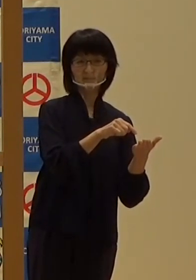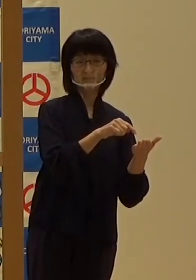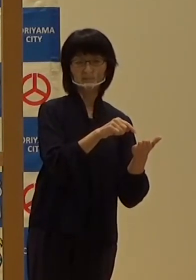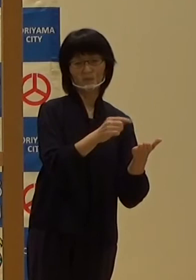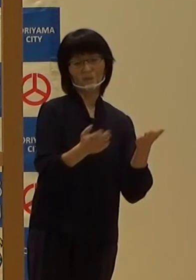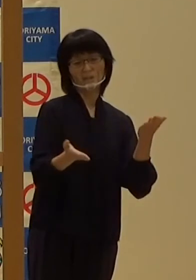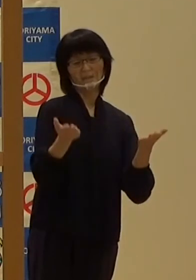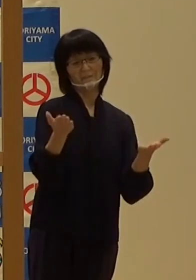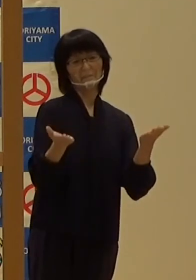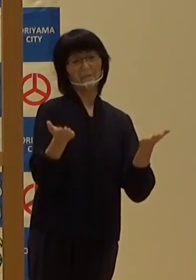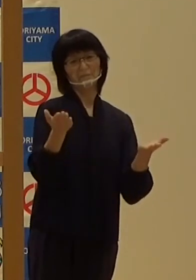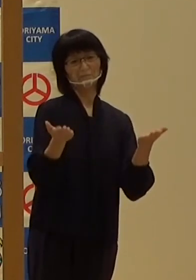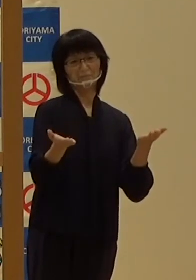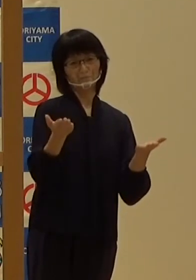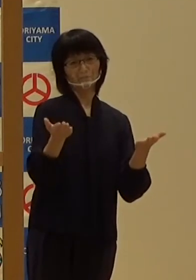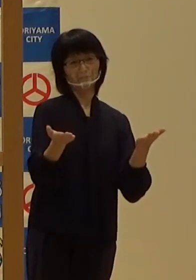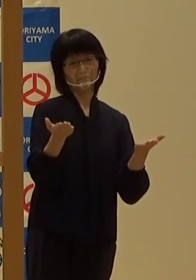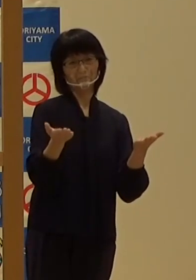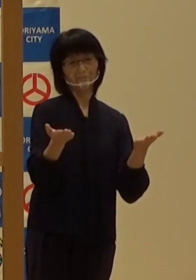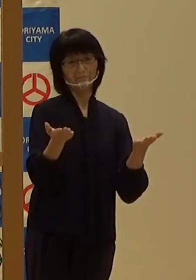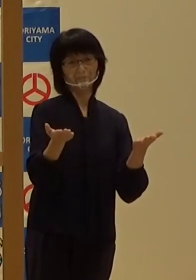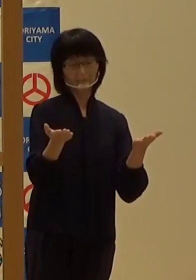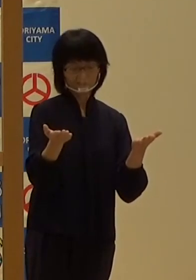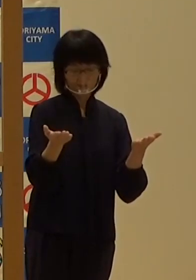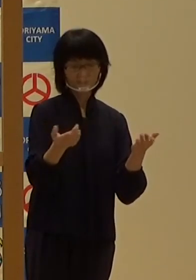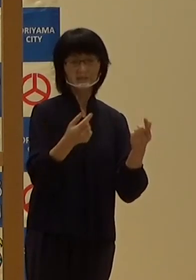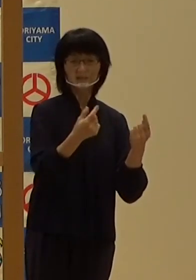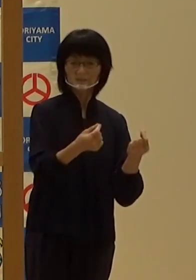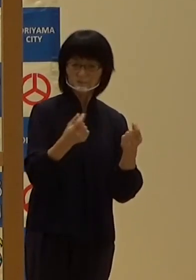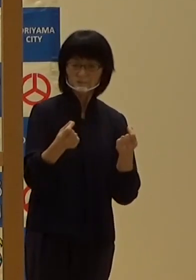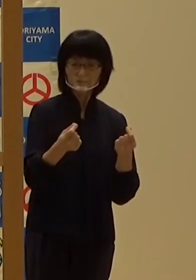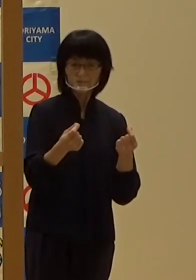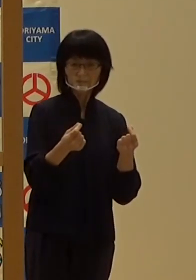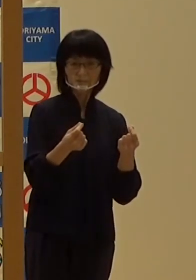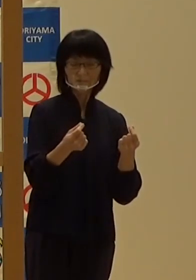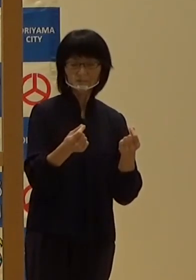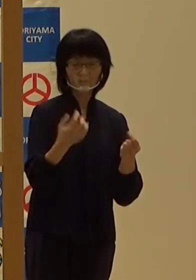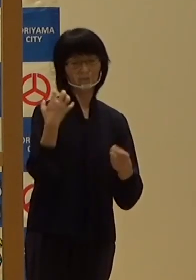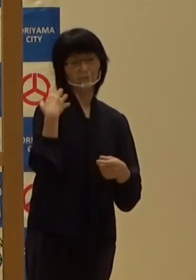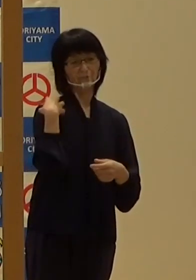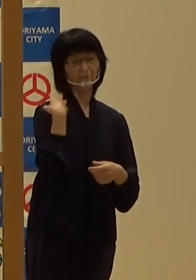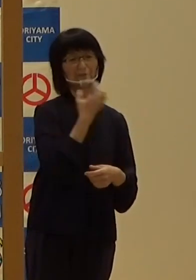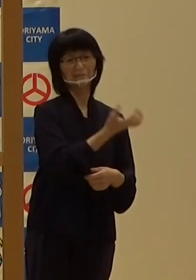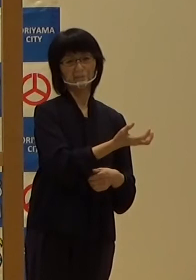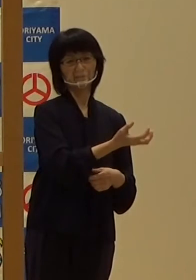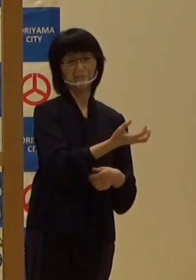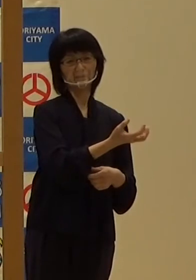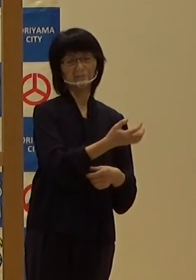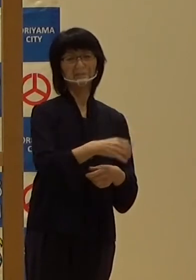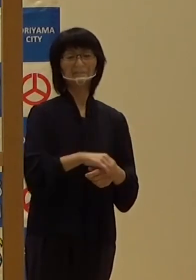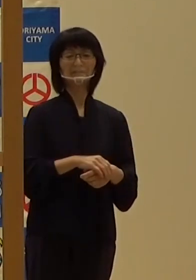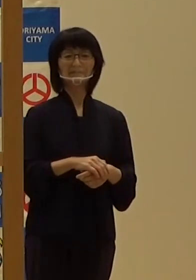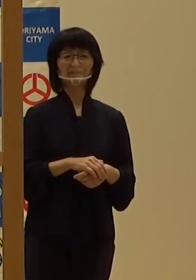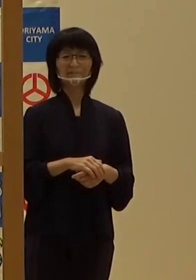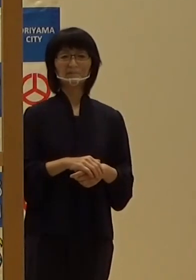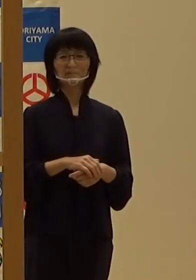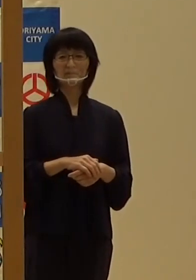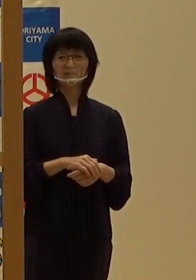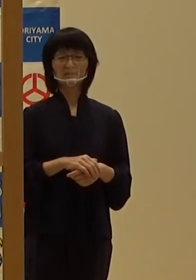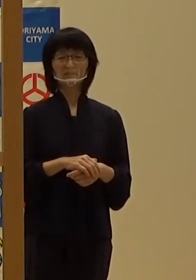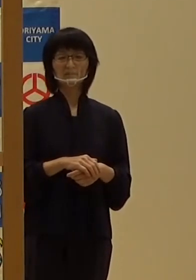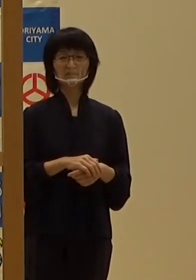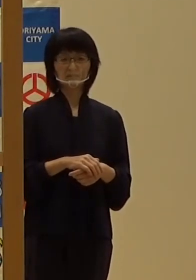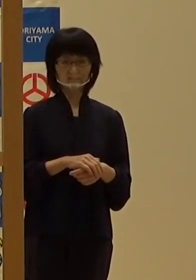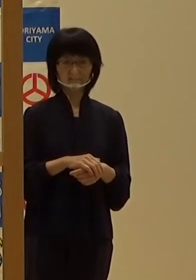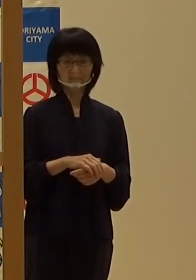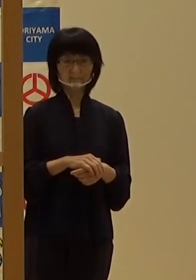バランスシート損益計算の感覚できちっとやっていただくというのが狙いでございます。官庁会計ではですねそのようない